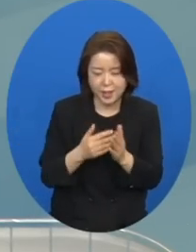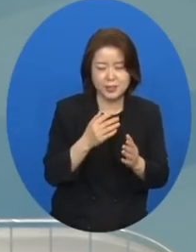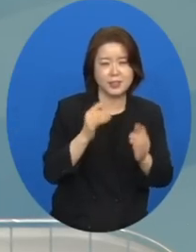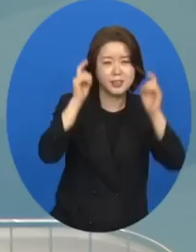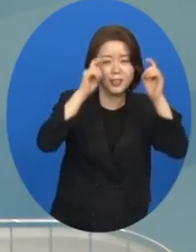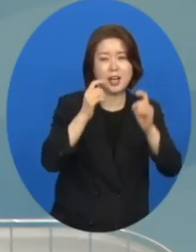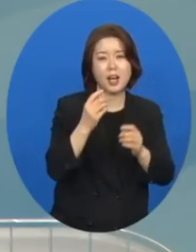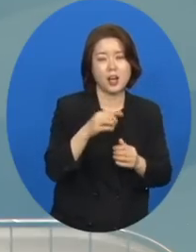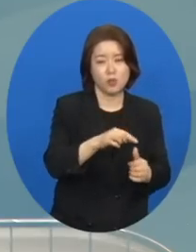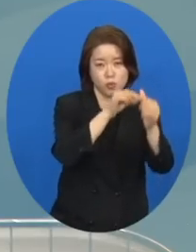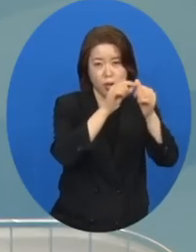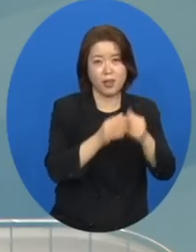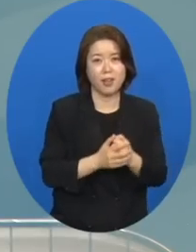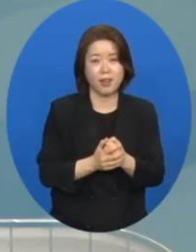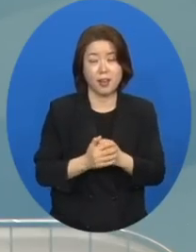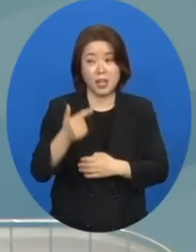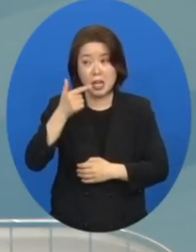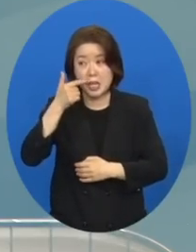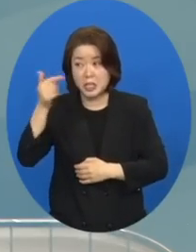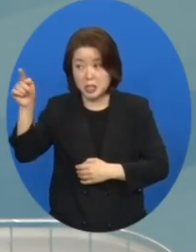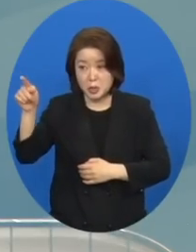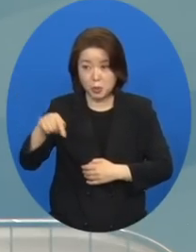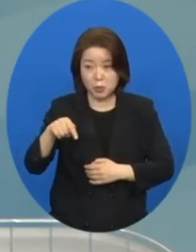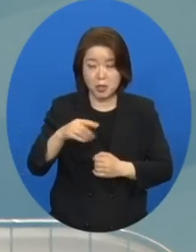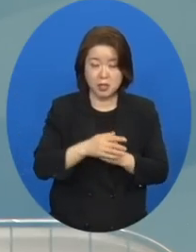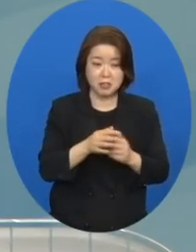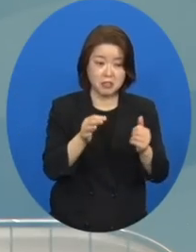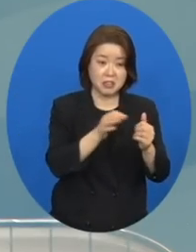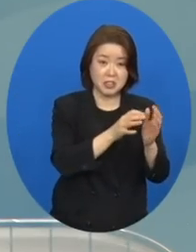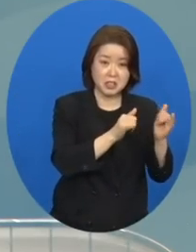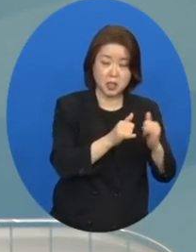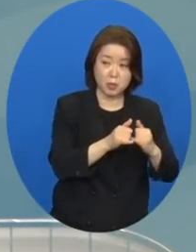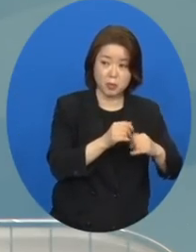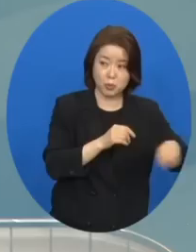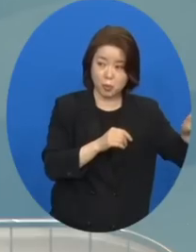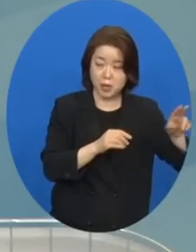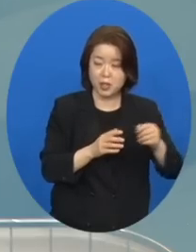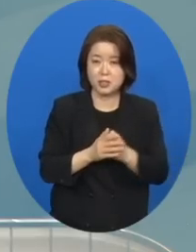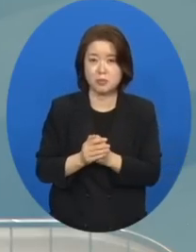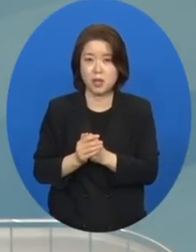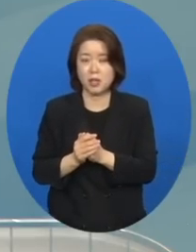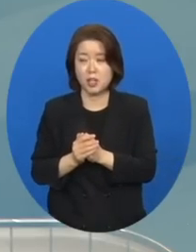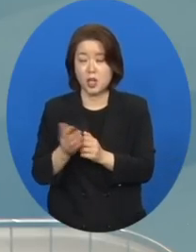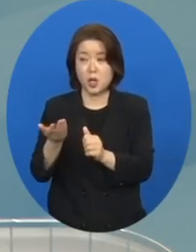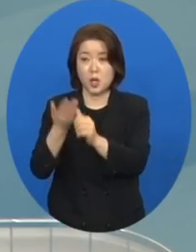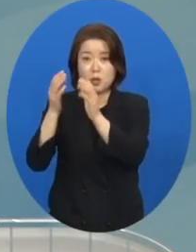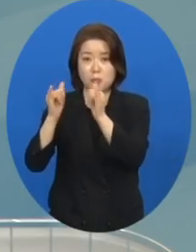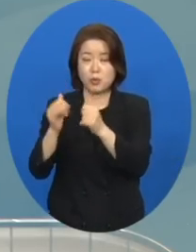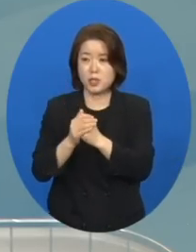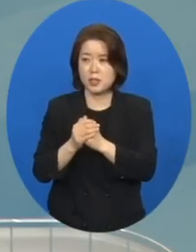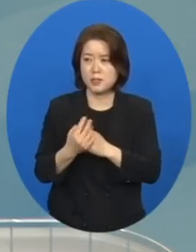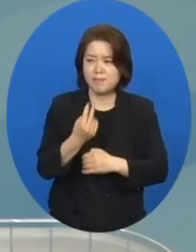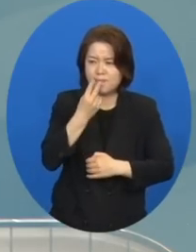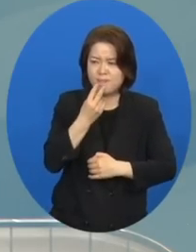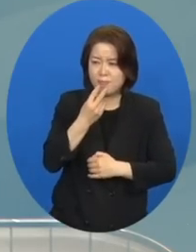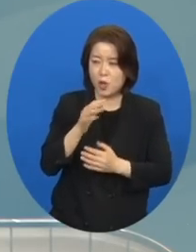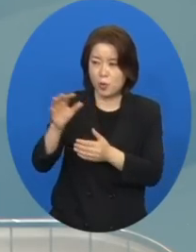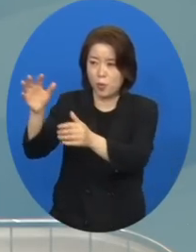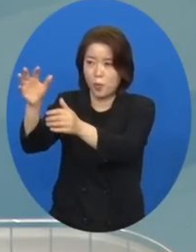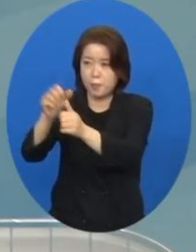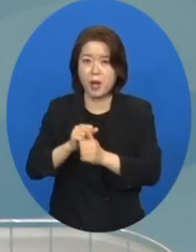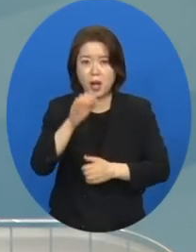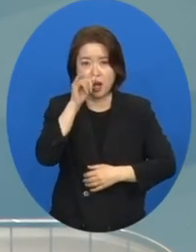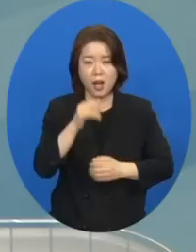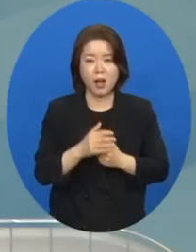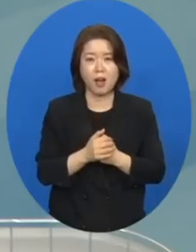1위가 다가오며 4 꾸는 도망가지 만 선한 목자는 요 목숨에 받쳐서 양을 건져냅니다 다윗이 목숨을 바쳐서